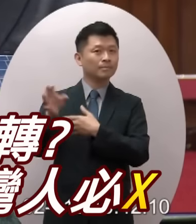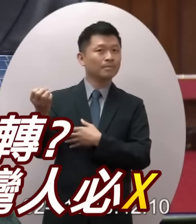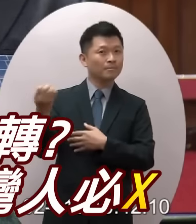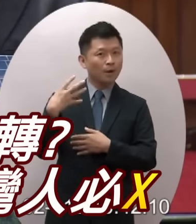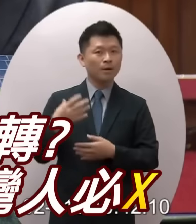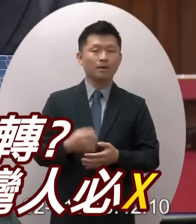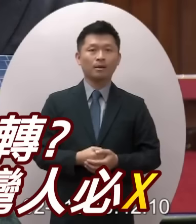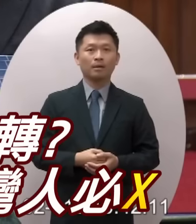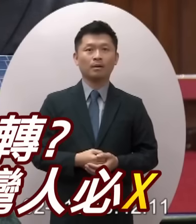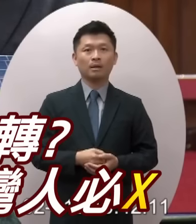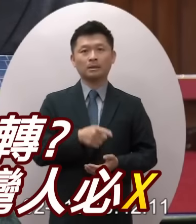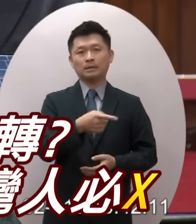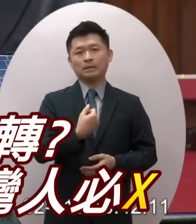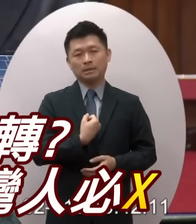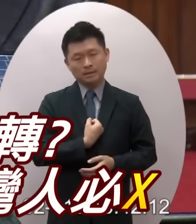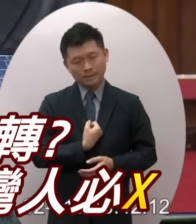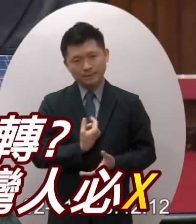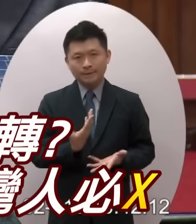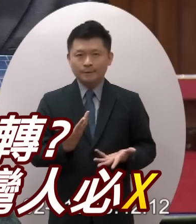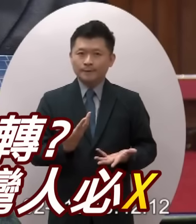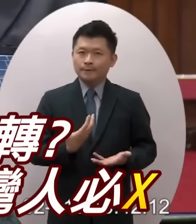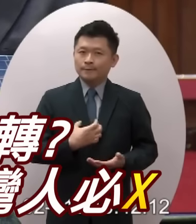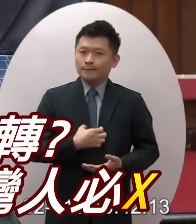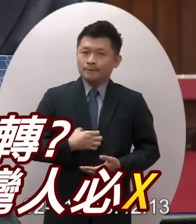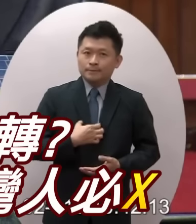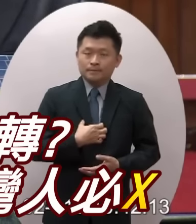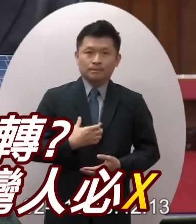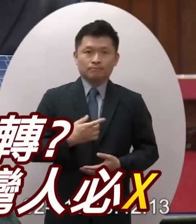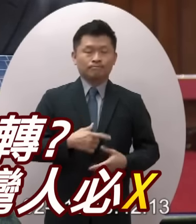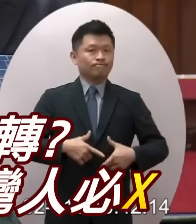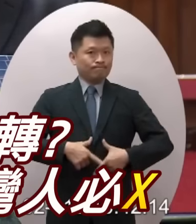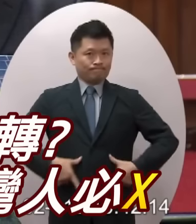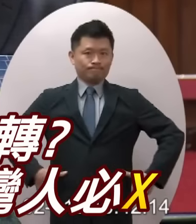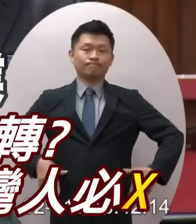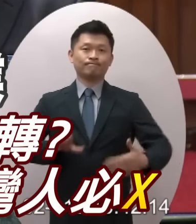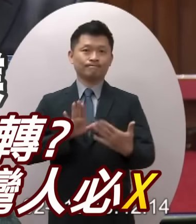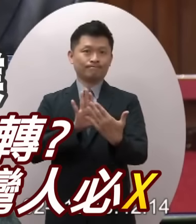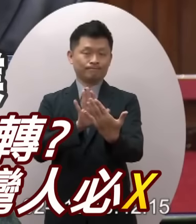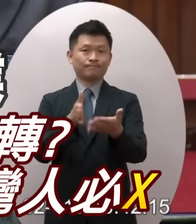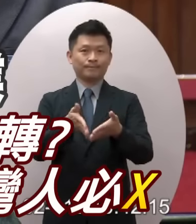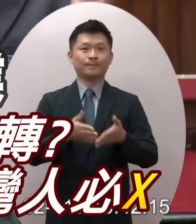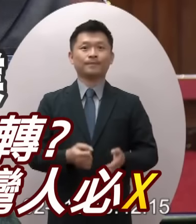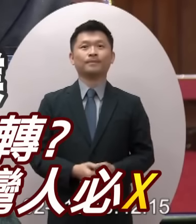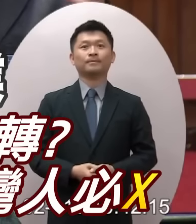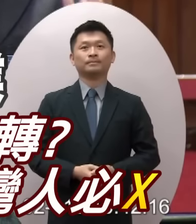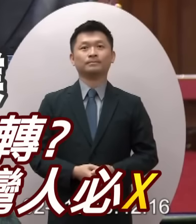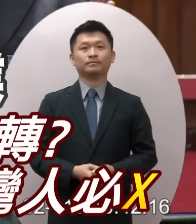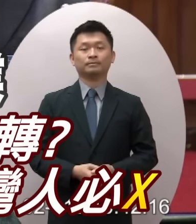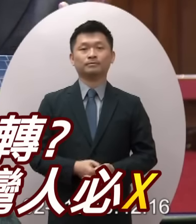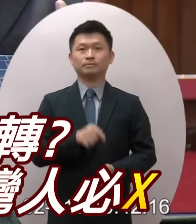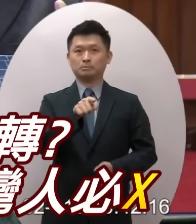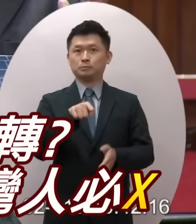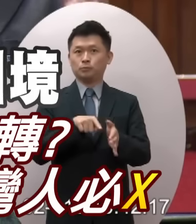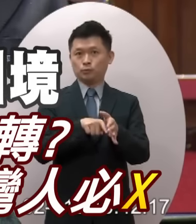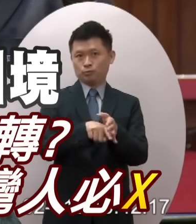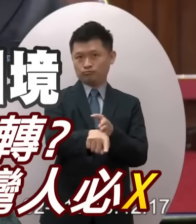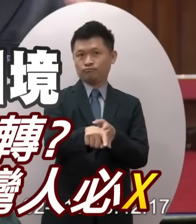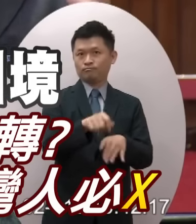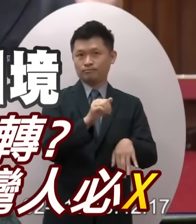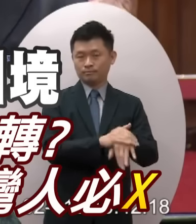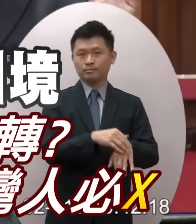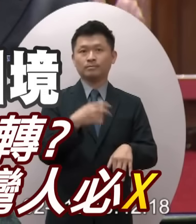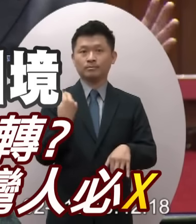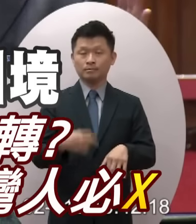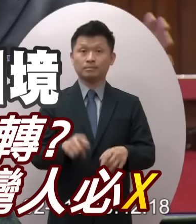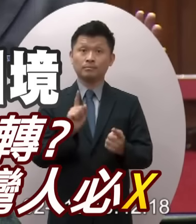认为讲受到委屈。你应该勇敢来面对啦！你应该就是讲用你的专业，甲用